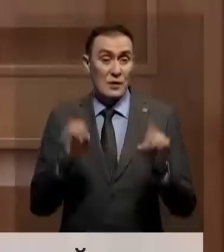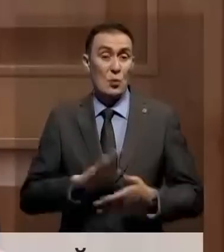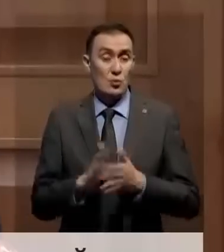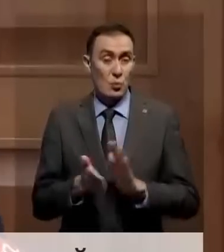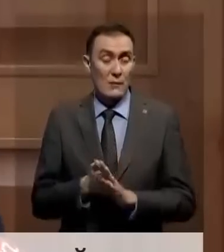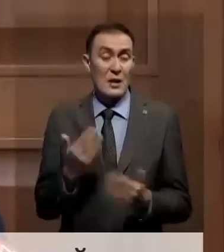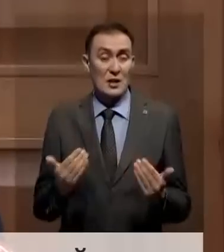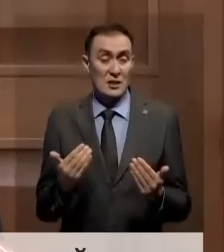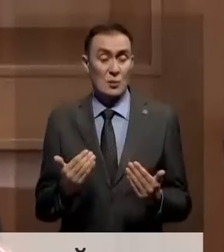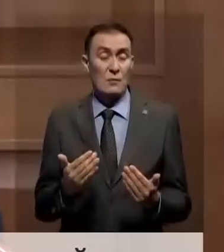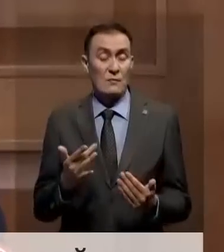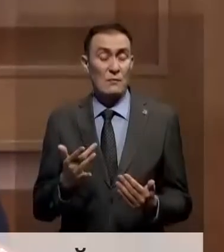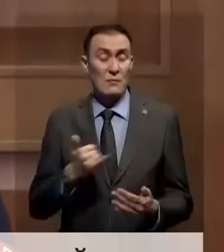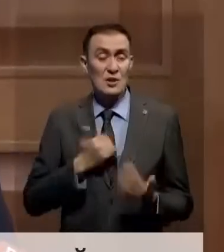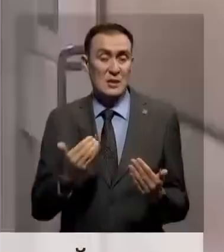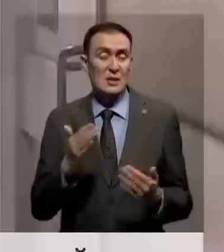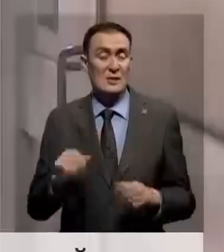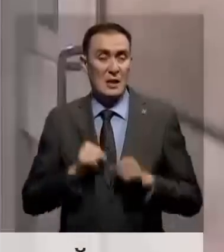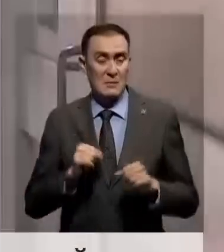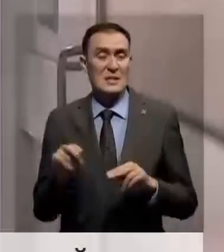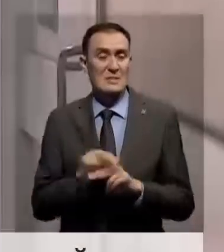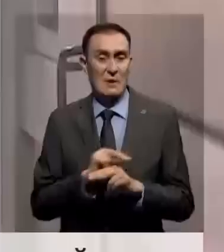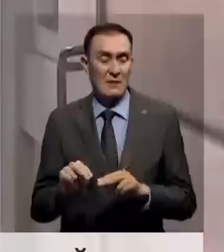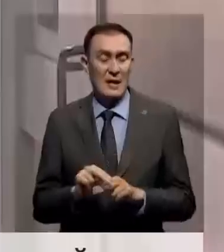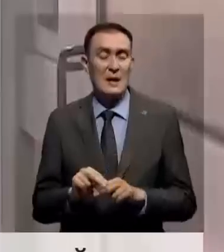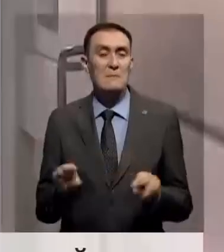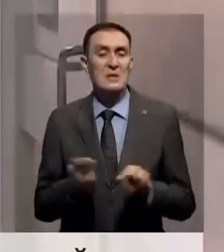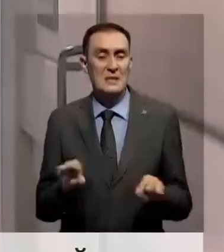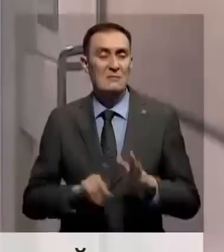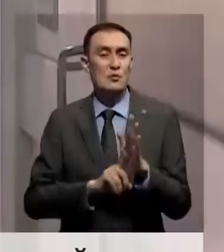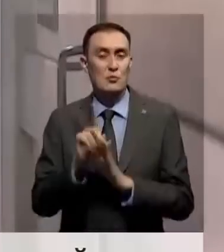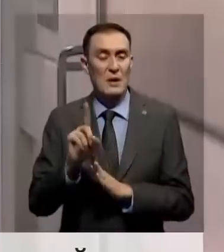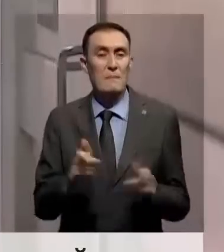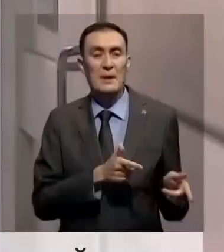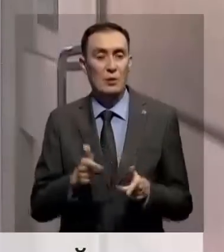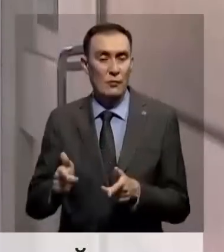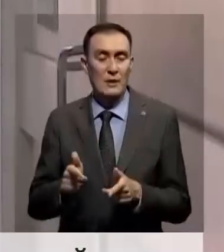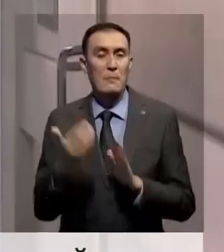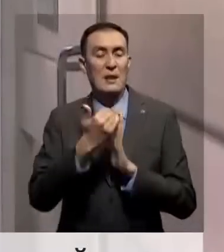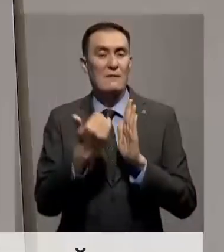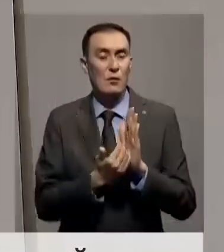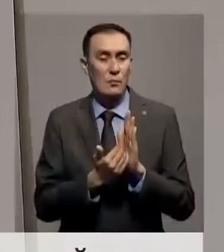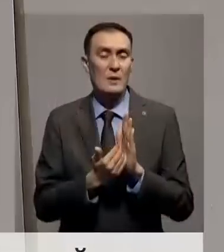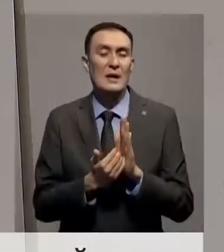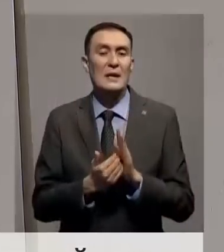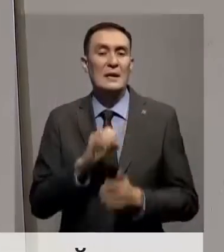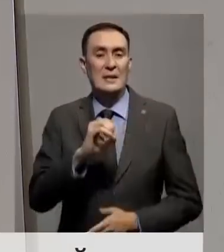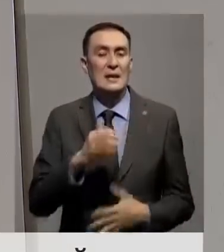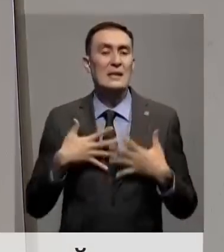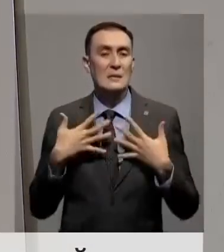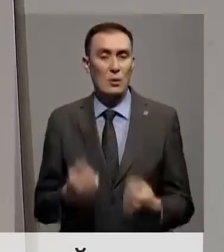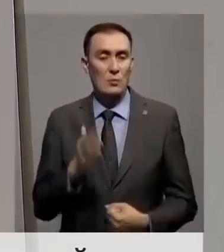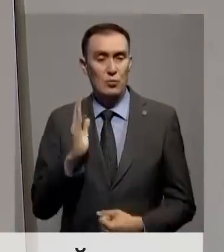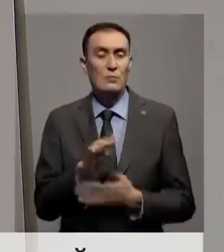которые присутствуют системные, мы над ними сейчас работаем. Профильные ведомства уже приступили к разработке IT-платформы «Единсаулык». Кроме того,